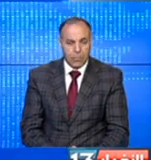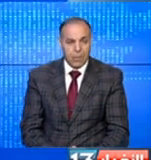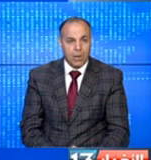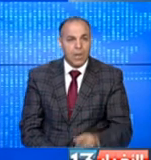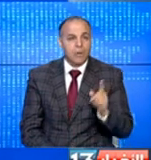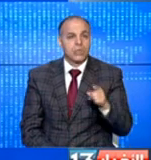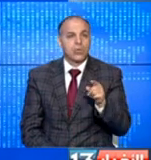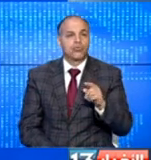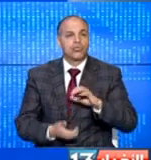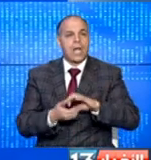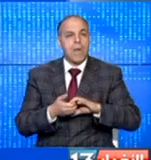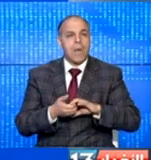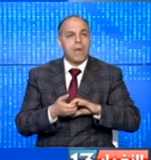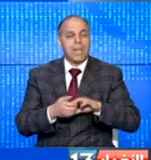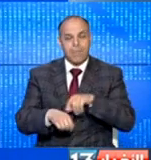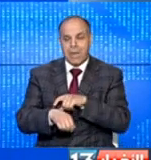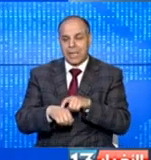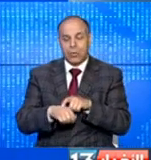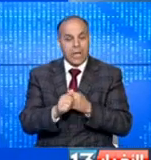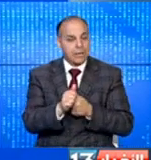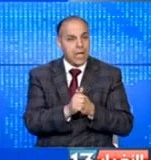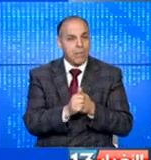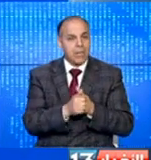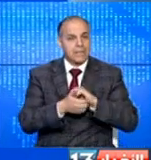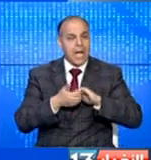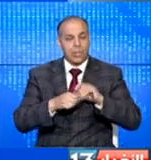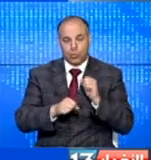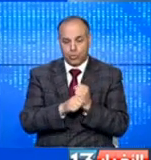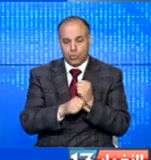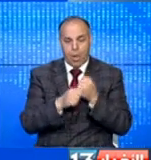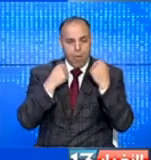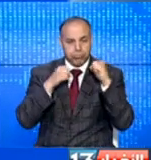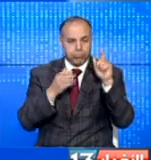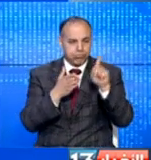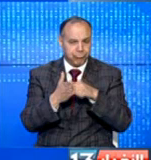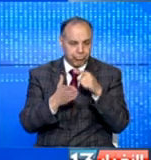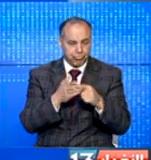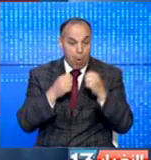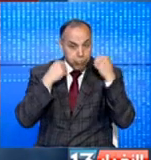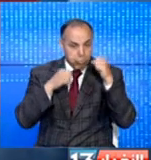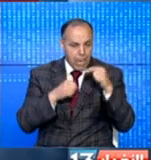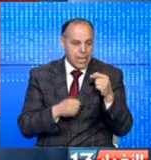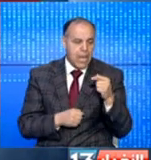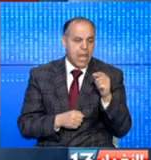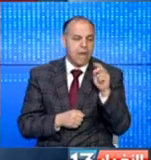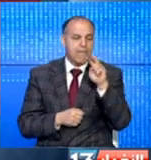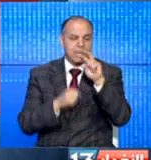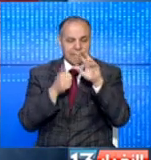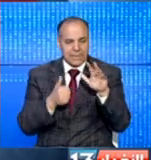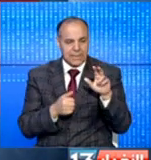ألغت الجامعة العامة للبلديين تابعة لاتحاد الشغل الإضراب الذي كانت ستنفذه يومي